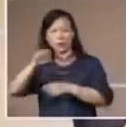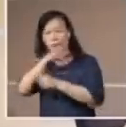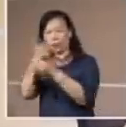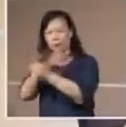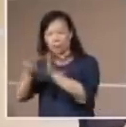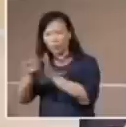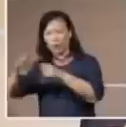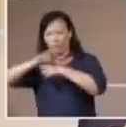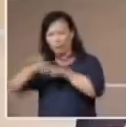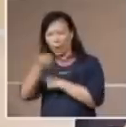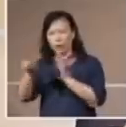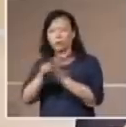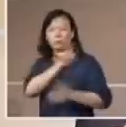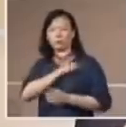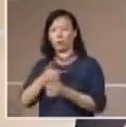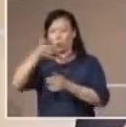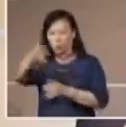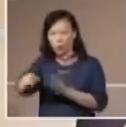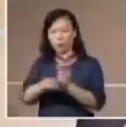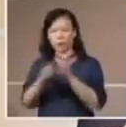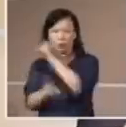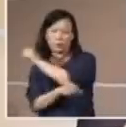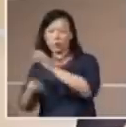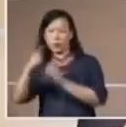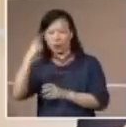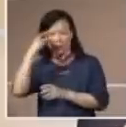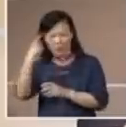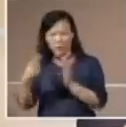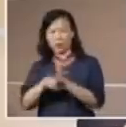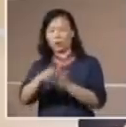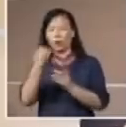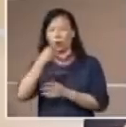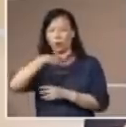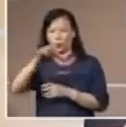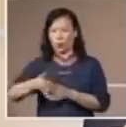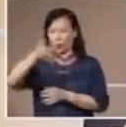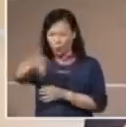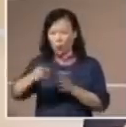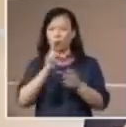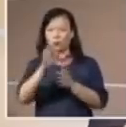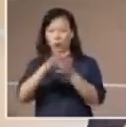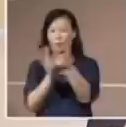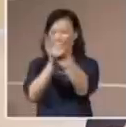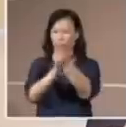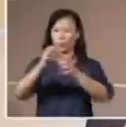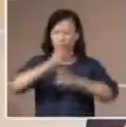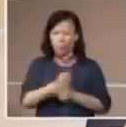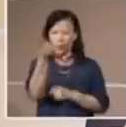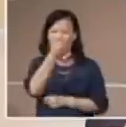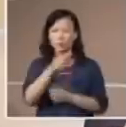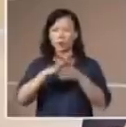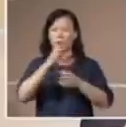这些报道格，都亲自出面，最后一面，最后的几日呢，来安尼，来支持这马英